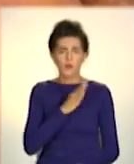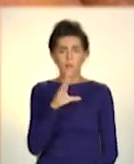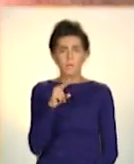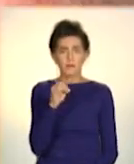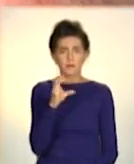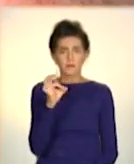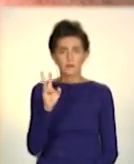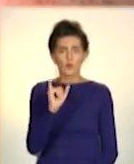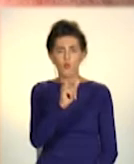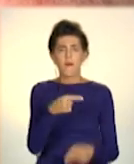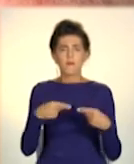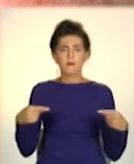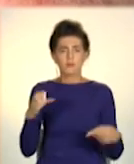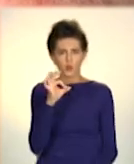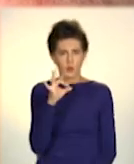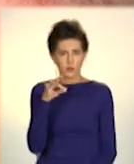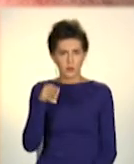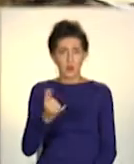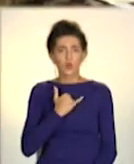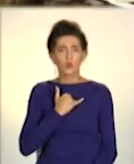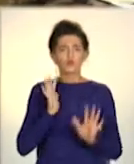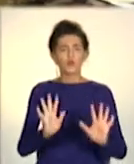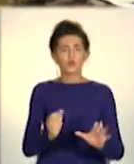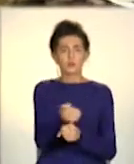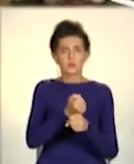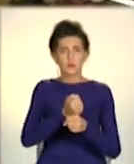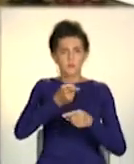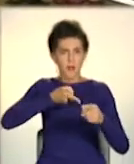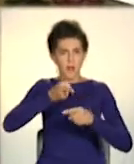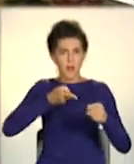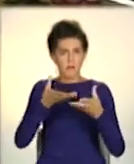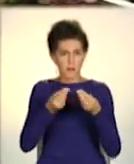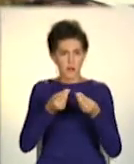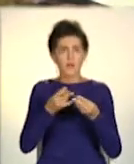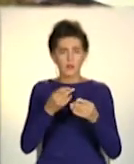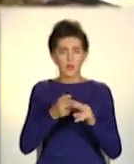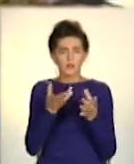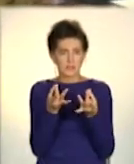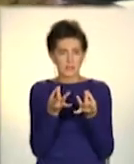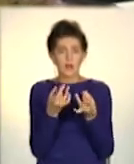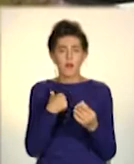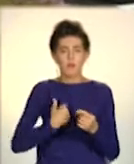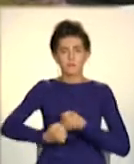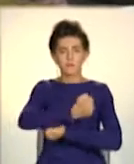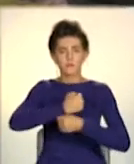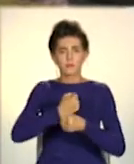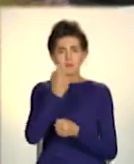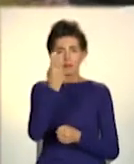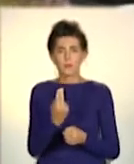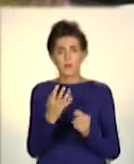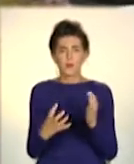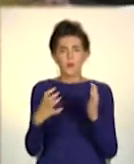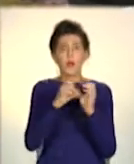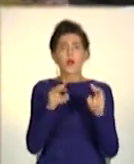сортів. Ми тільки закриваємо полуспілі, коли вони ще не зовсім зазріли, ми закриваємо як